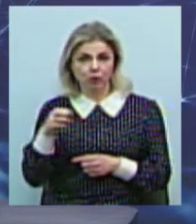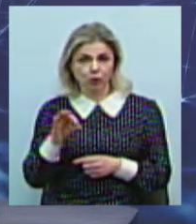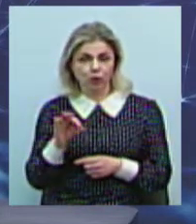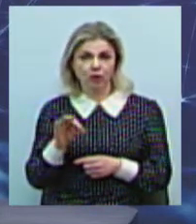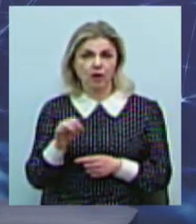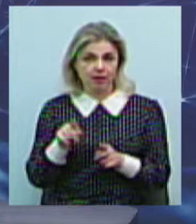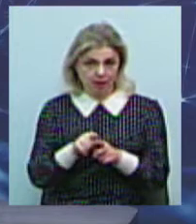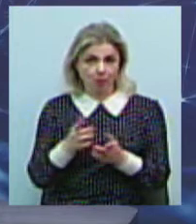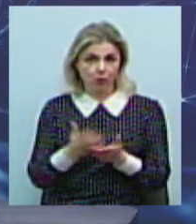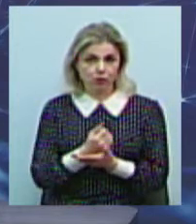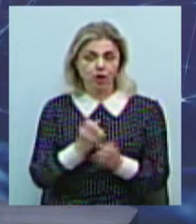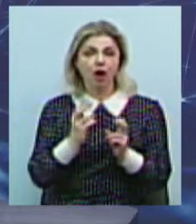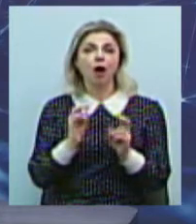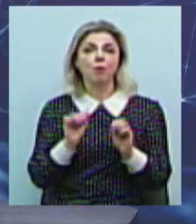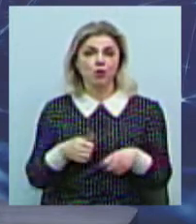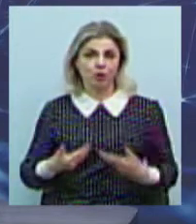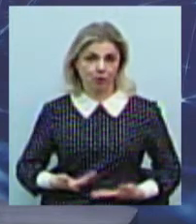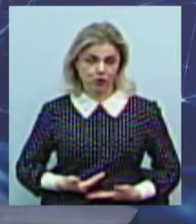Да, получается. Как можно